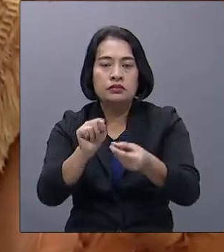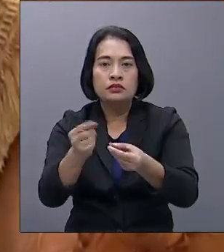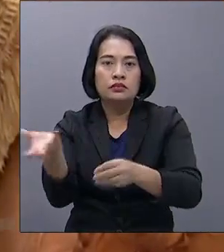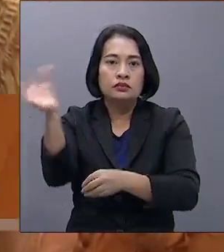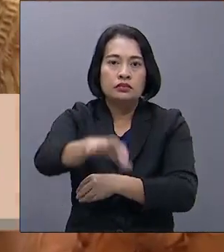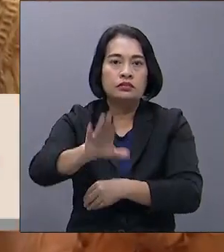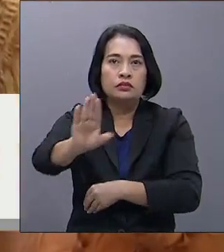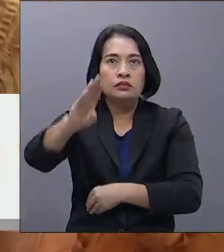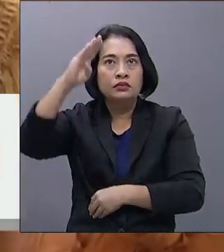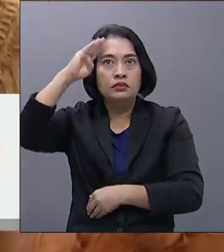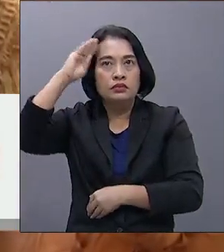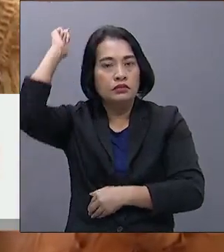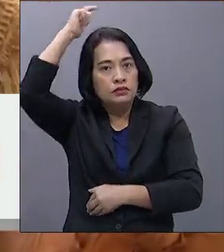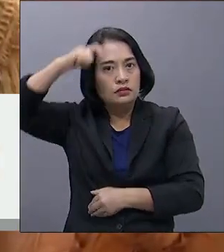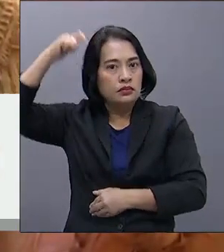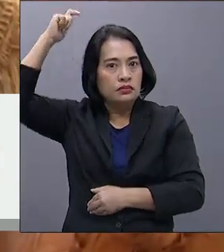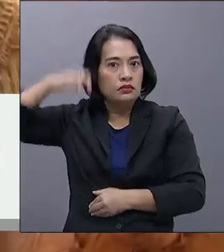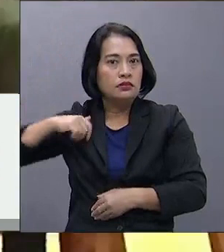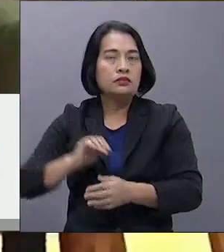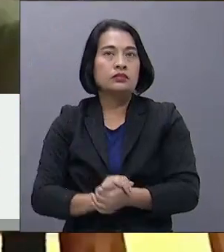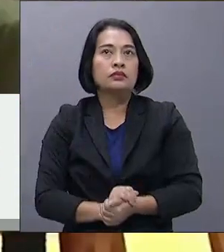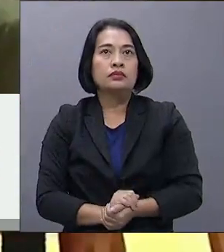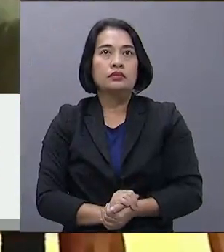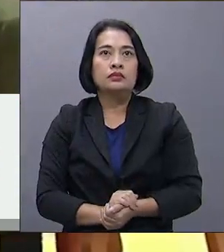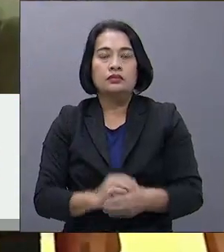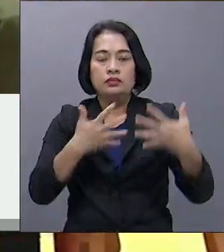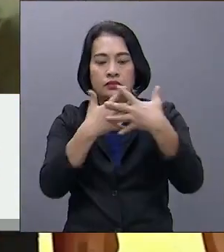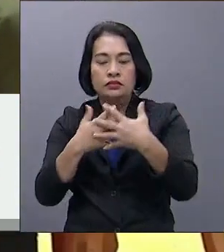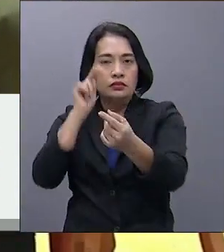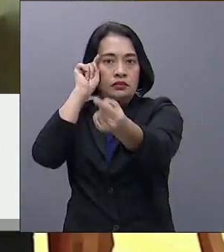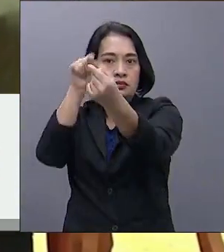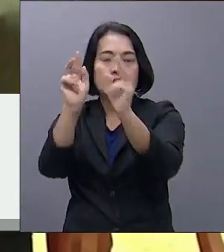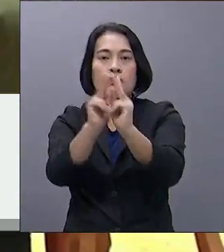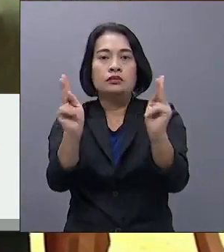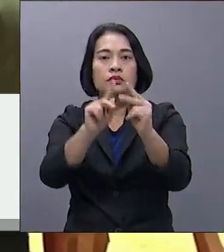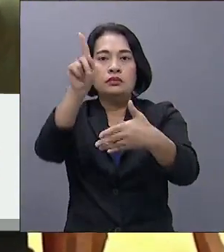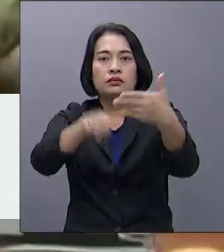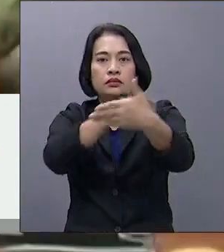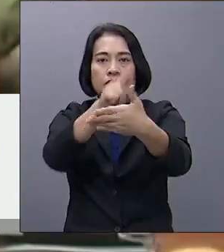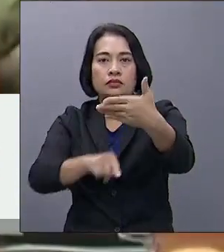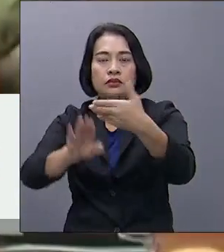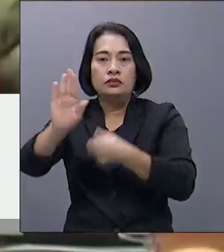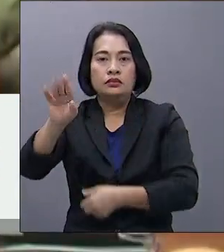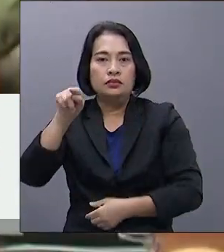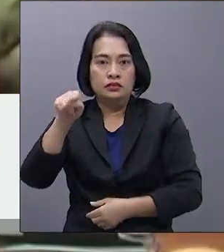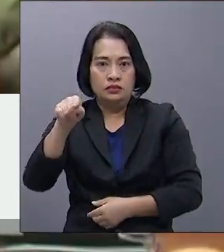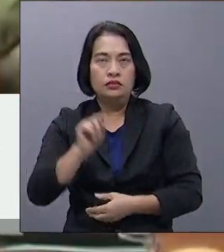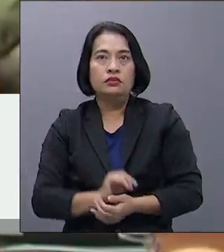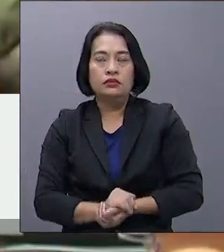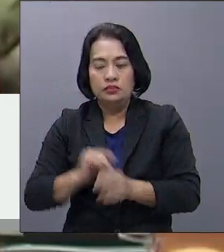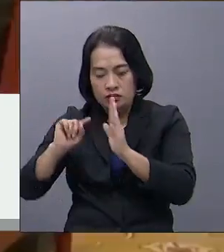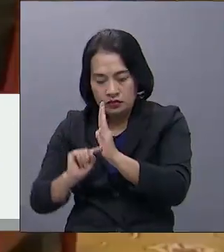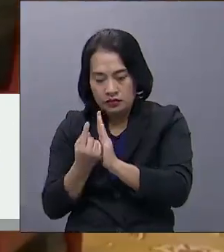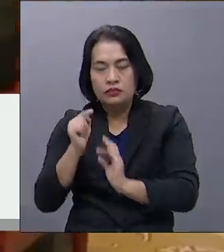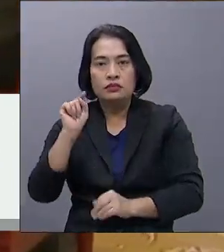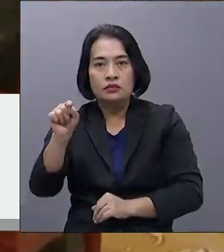าค่ะมาตรการของสหรัฐอเมริกาพุ่งเป้าไปที่คณะกรรมการการเลือกตั้งสหภาพแล้วก็ถือเป็นครั้งแรกนะคะ